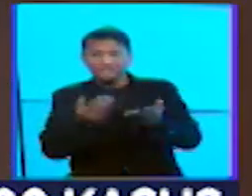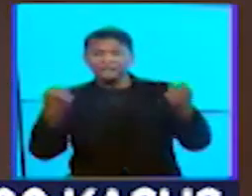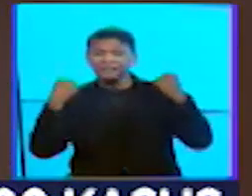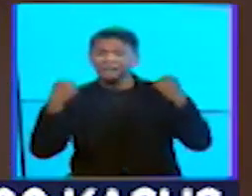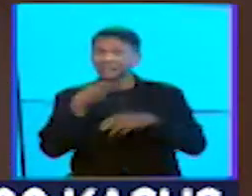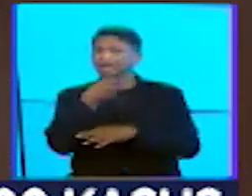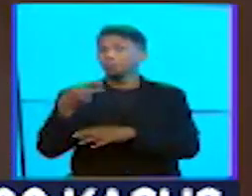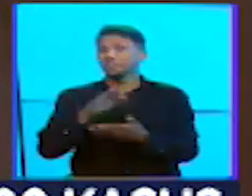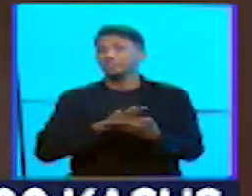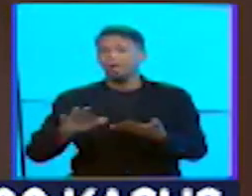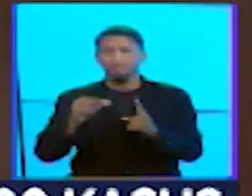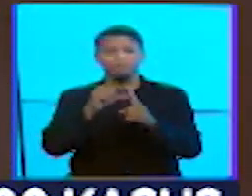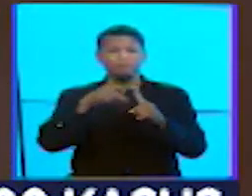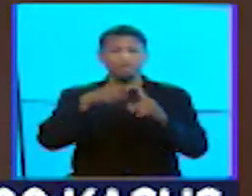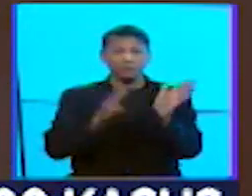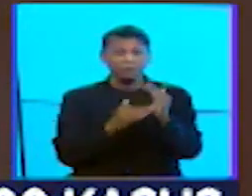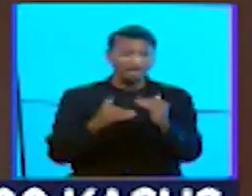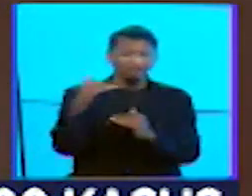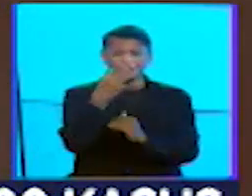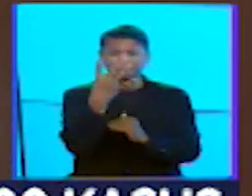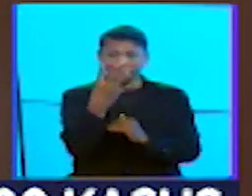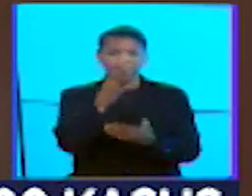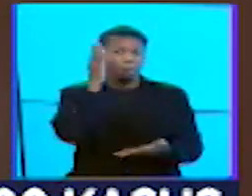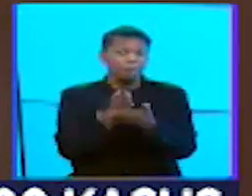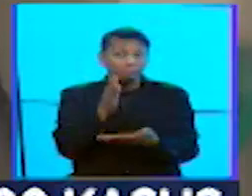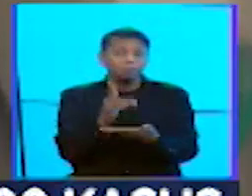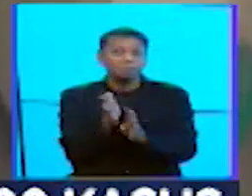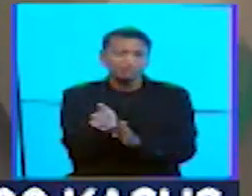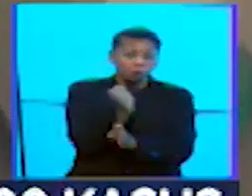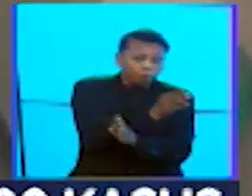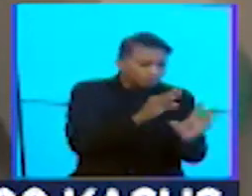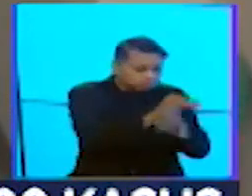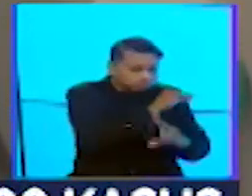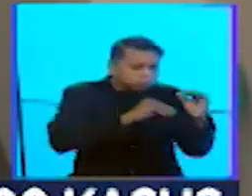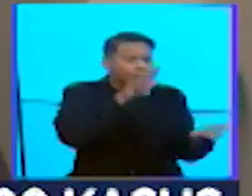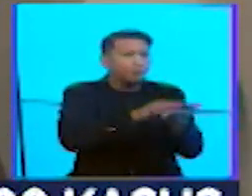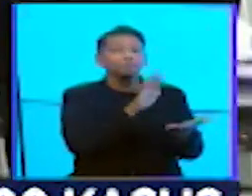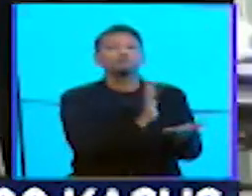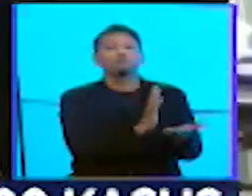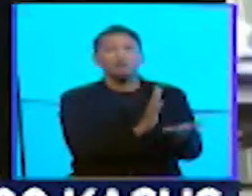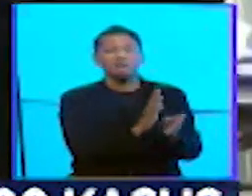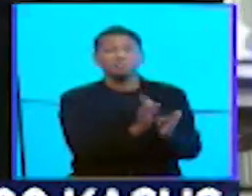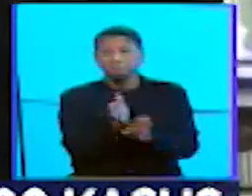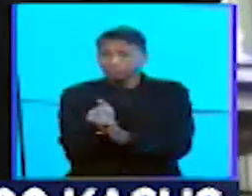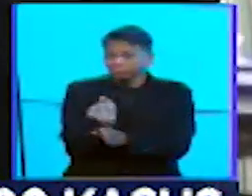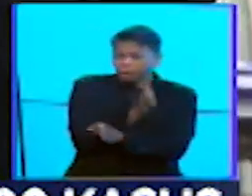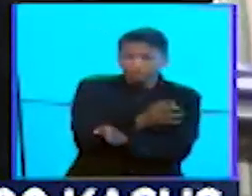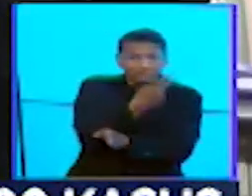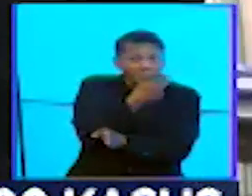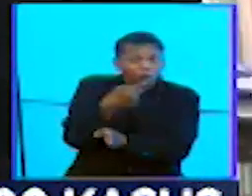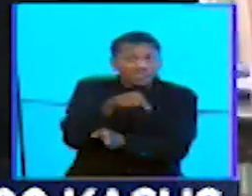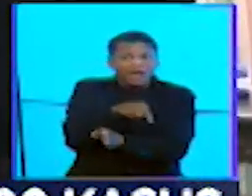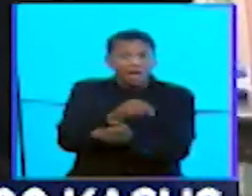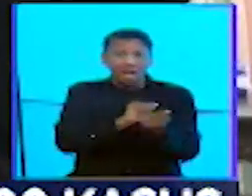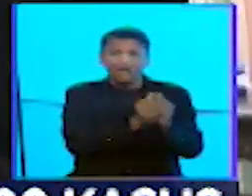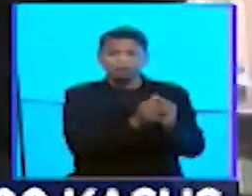melewati pertimbangan secara matang. Terlebih untuk kesekian kalinya, Indonesia kembali mencatatkan pertambahan nomor 1 angka kematian dan kasus harian